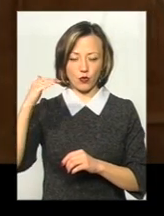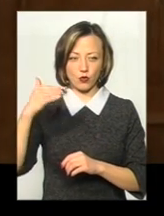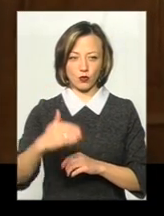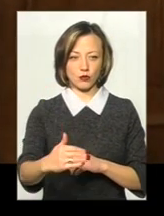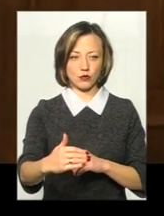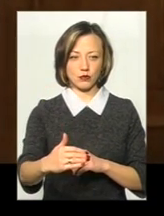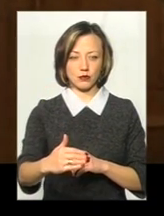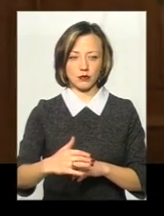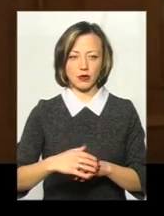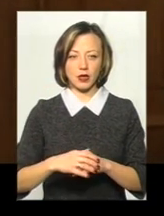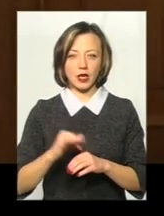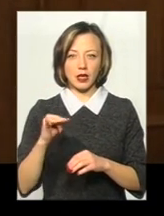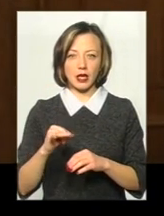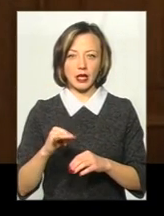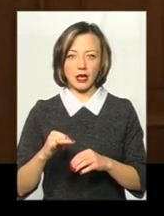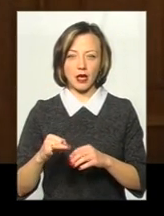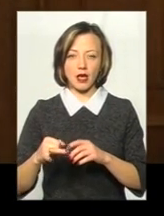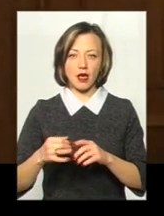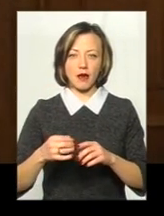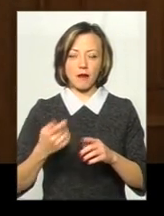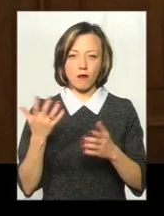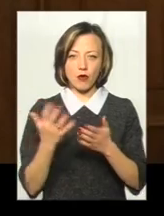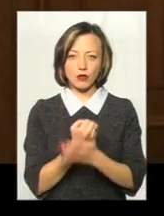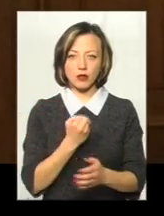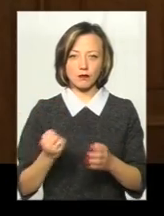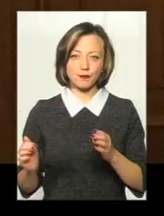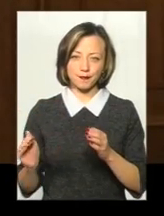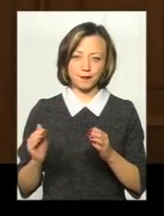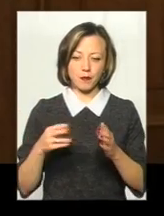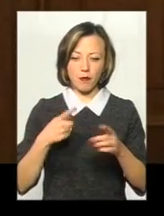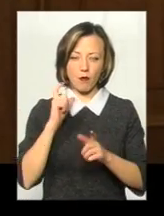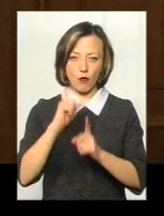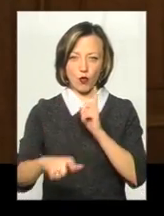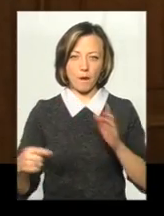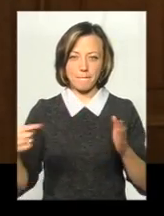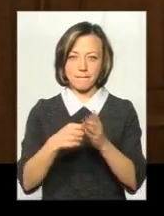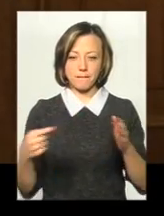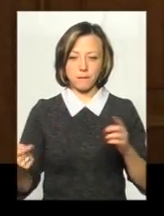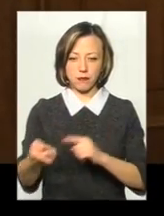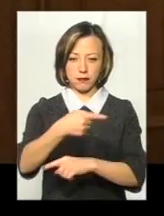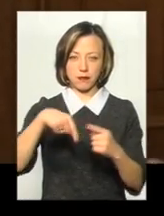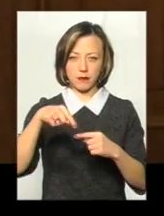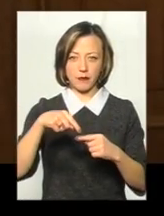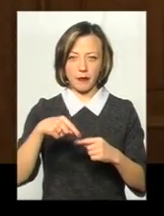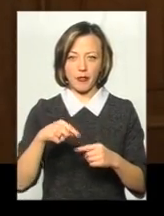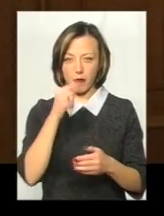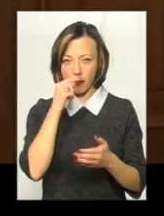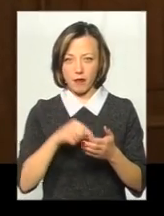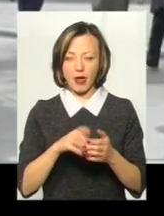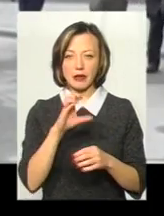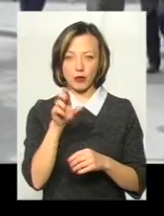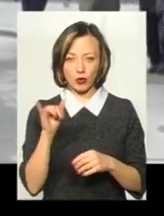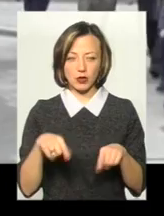зверху. І рикошетами вони відбивалися і попали в голову. Це отак сказали, СБУ